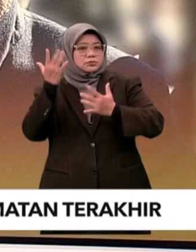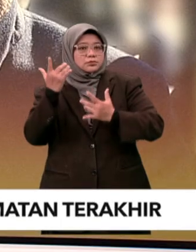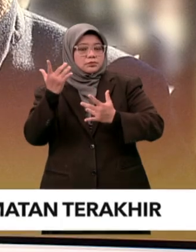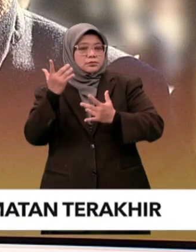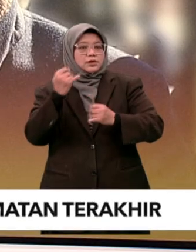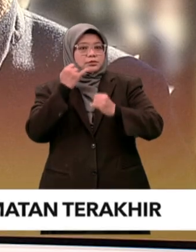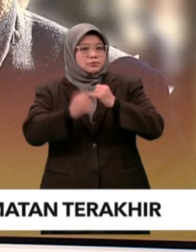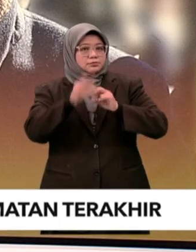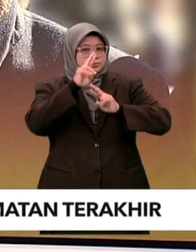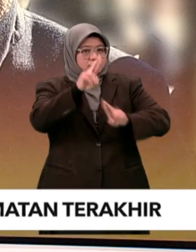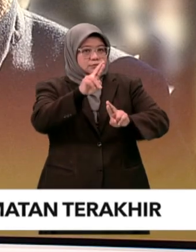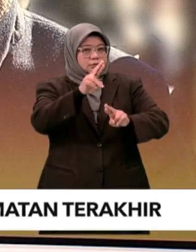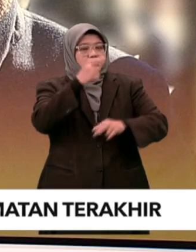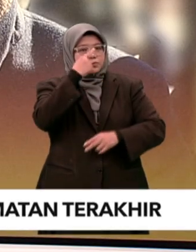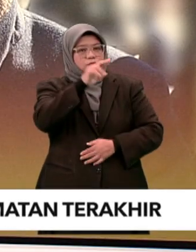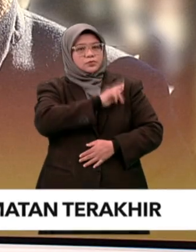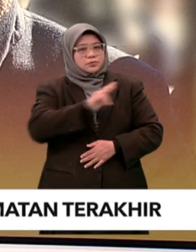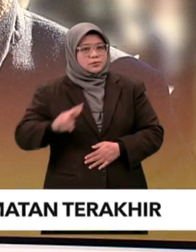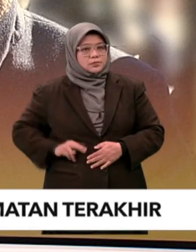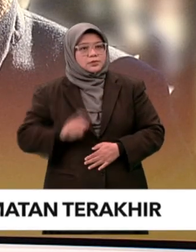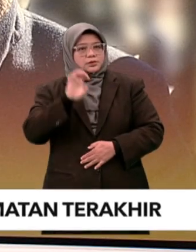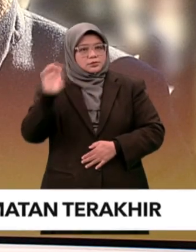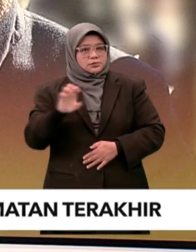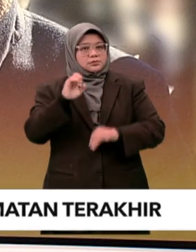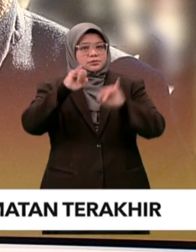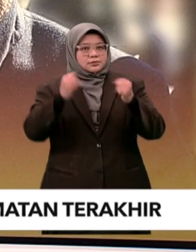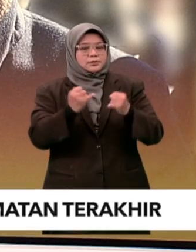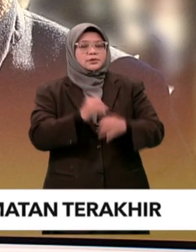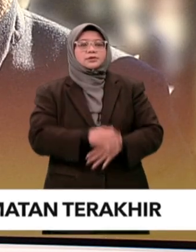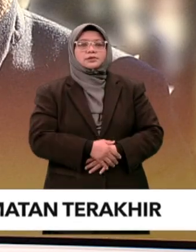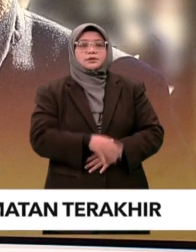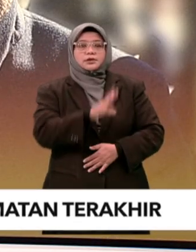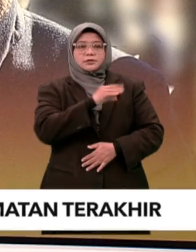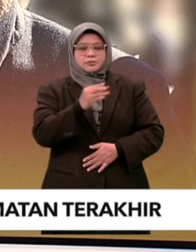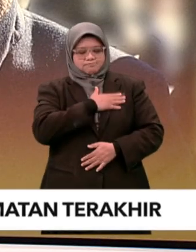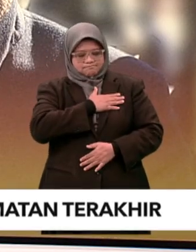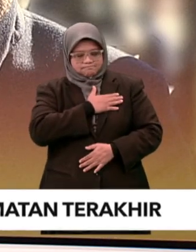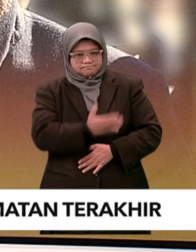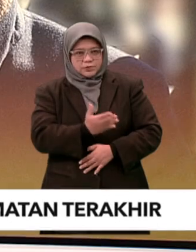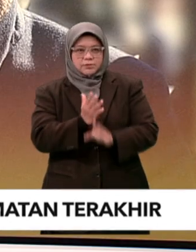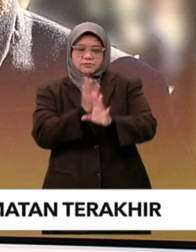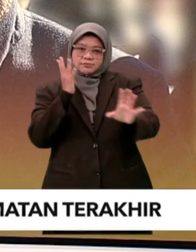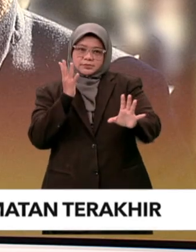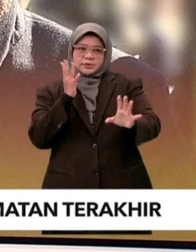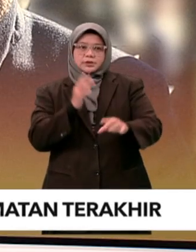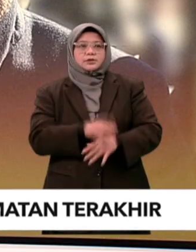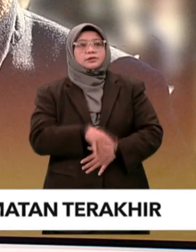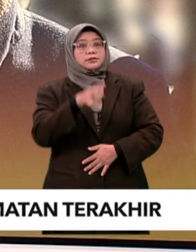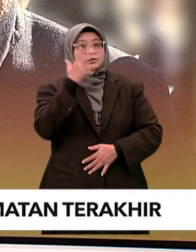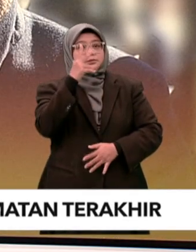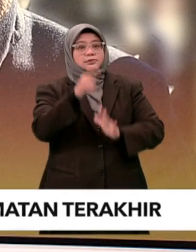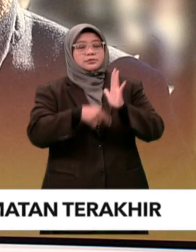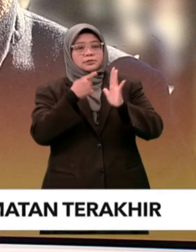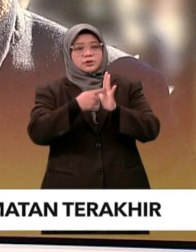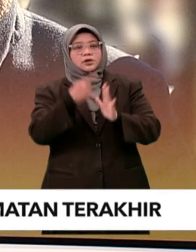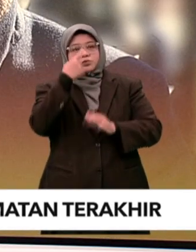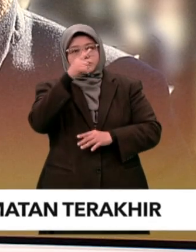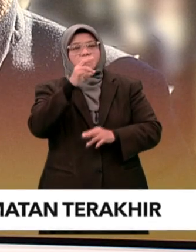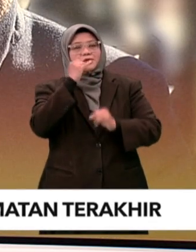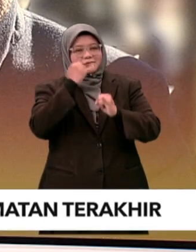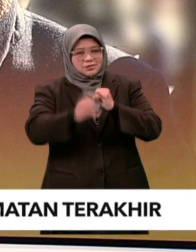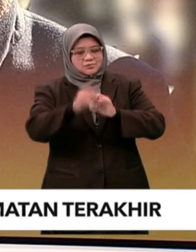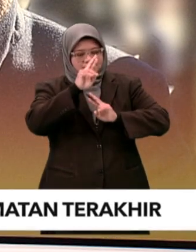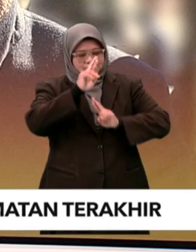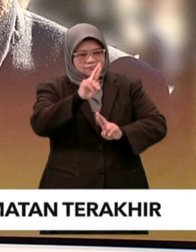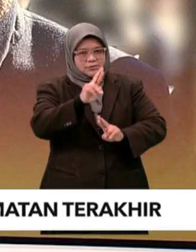penghormatan terakhir kepada Ratu Elizabet kedua pada Jemaat kesanggupan backen yang berarti selama lebih 13 jam untuk memberikan penghormatan